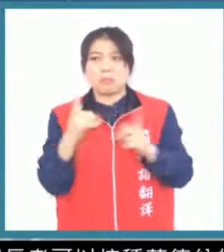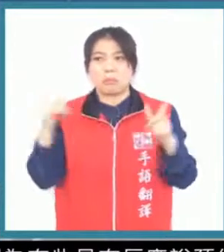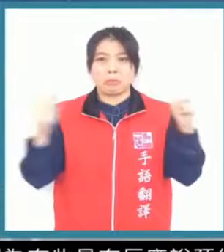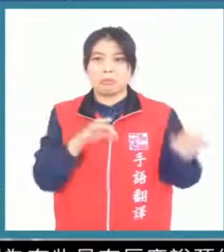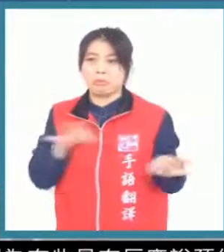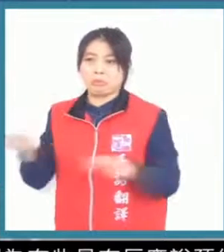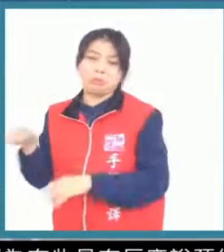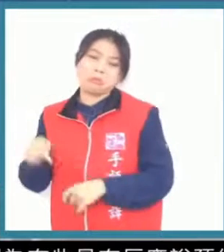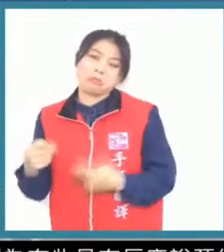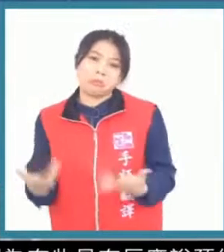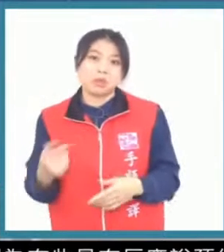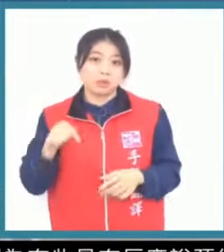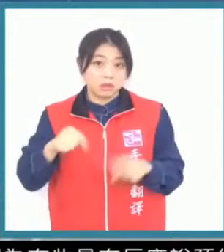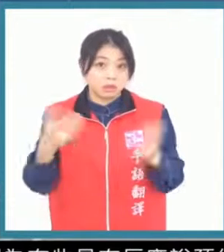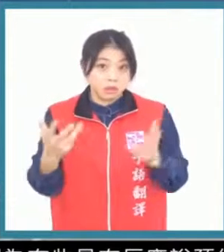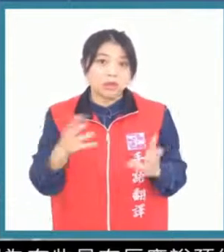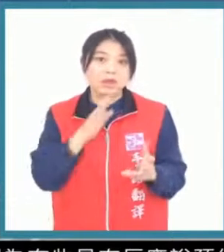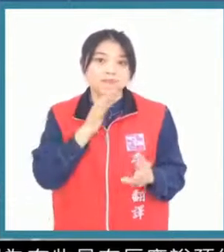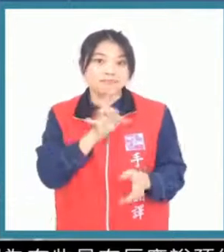是运用